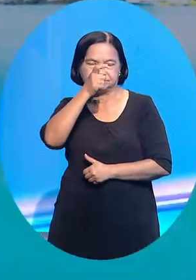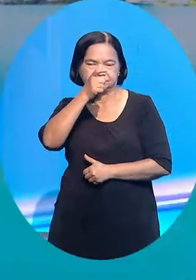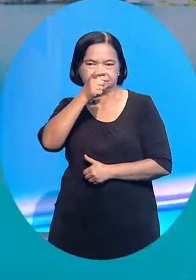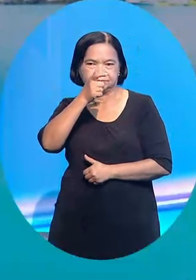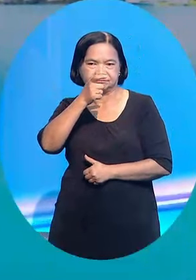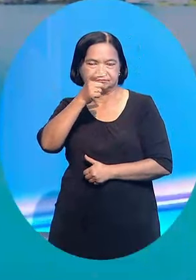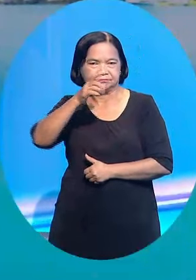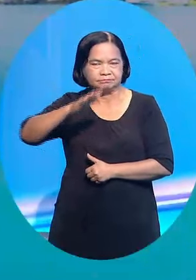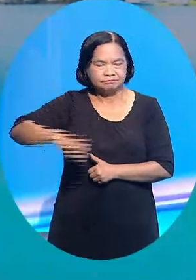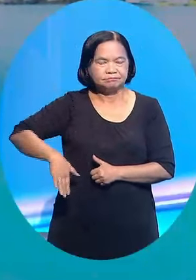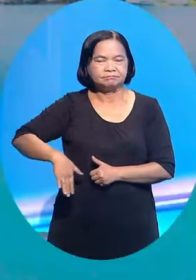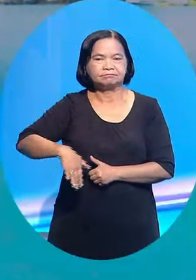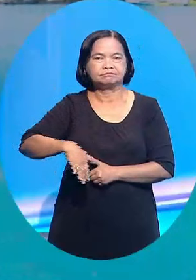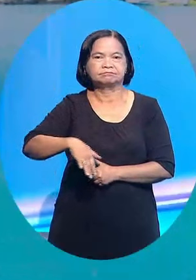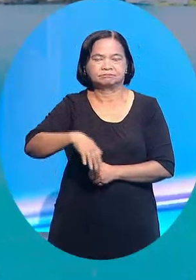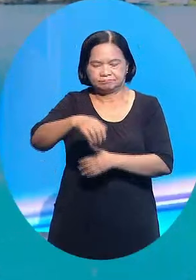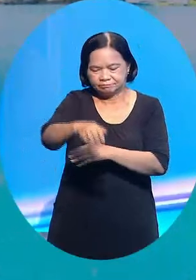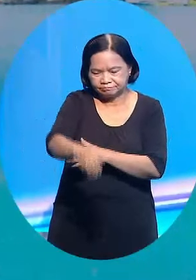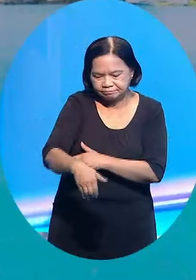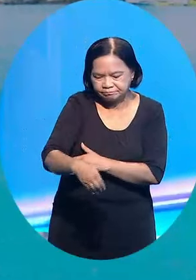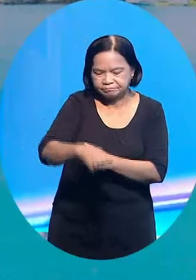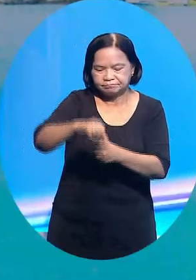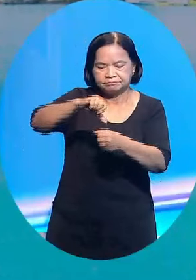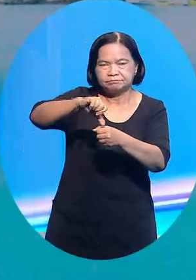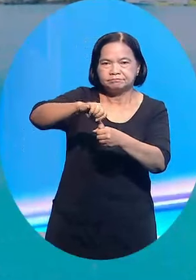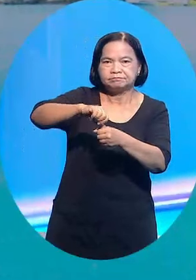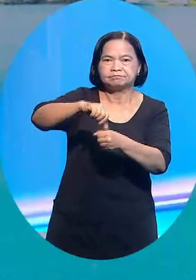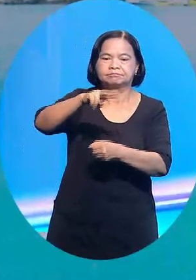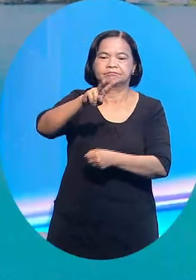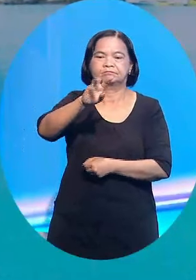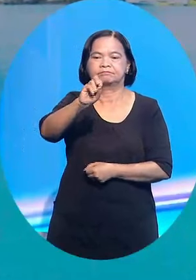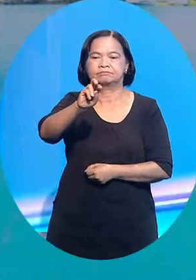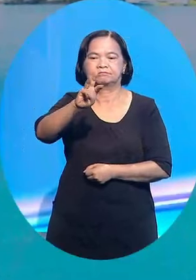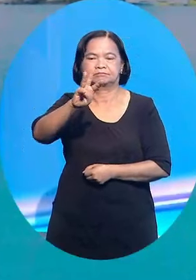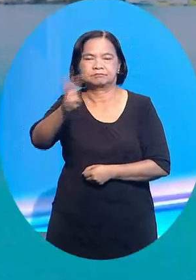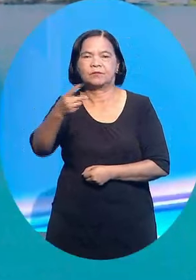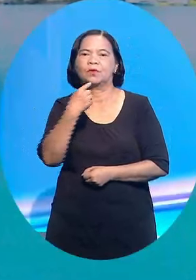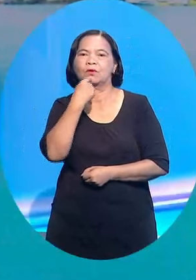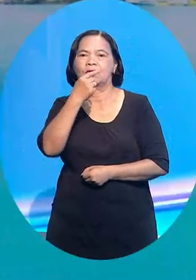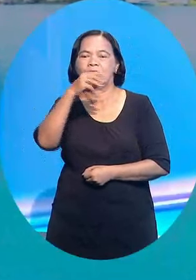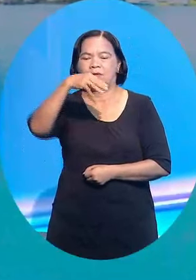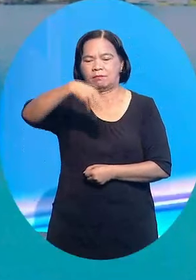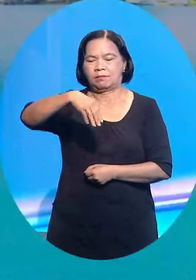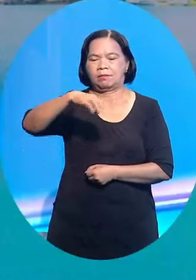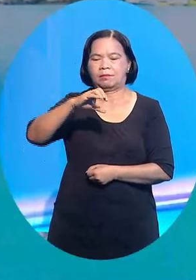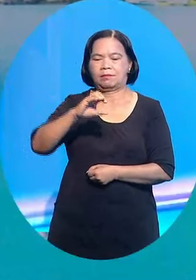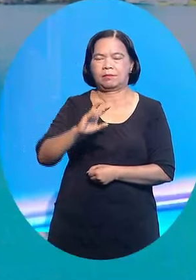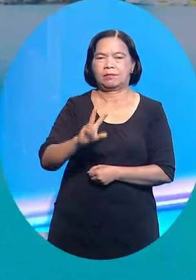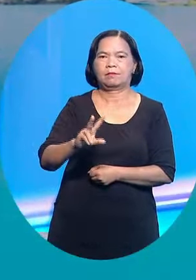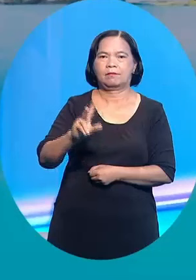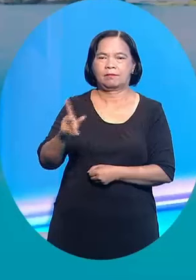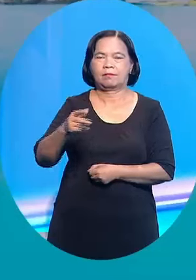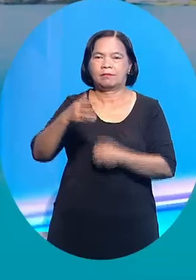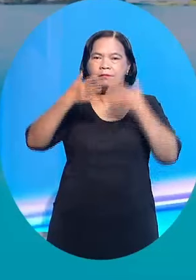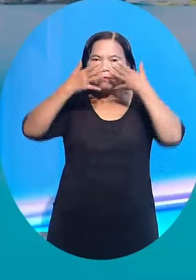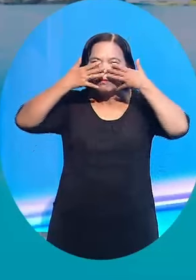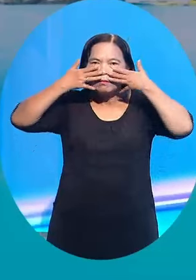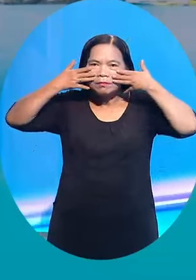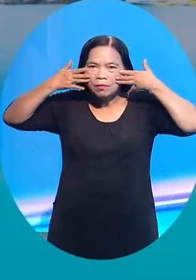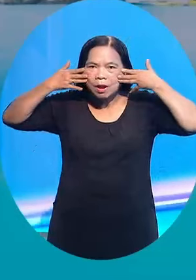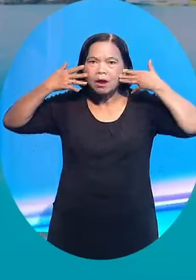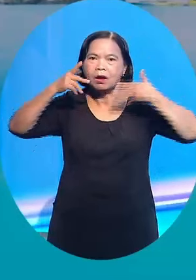chính sách cắt giảm sản lượng khai thác dầu mỏ cho đến hết năm 2023. Tuyên bố của Moscow đưa ra trong bối cảnh Ả Rập Xê Út,